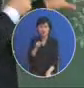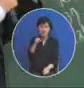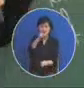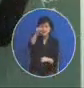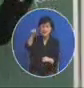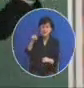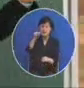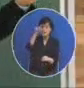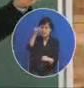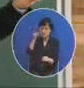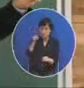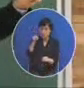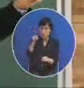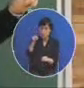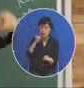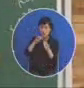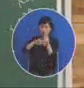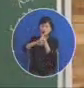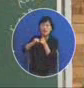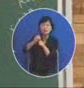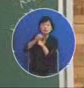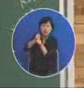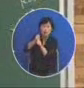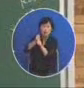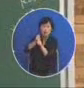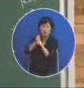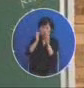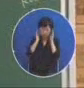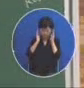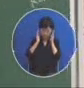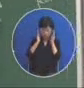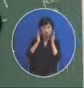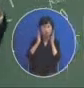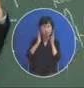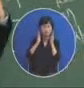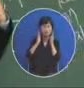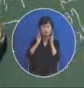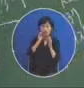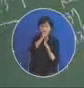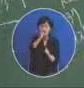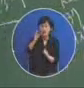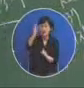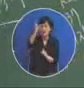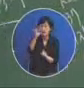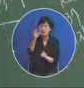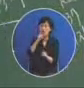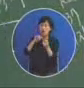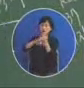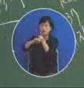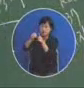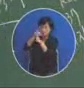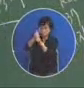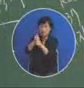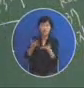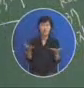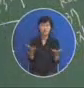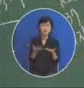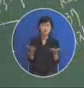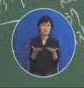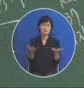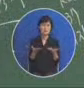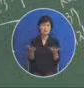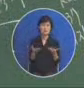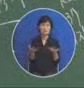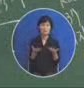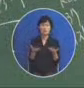나오는 학업. And then your academics and studies that come out of this. 여러분 이 속에서 나오는 산업. Your business and industry